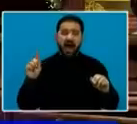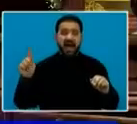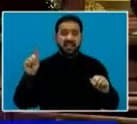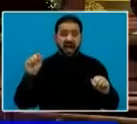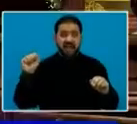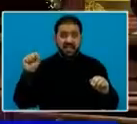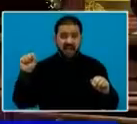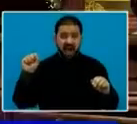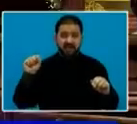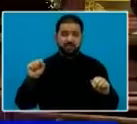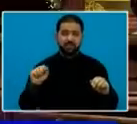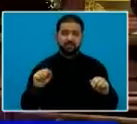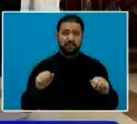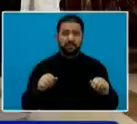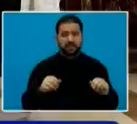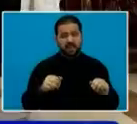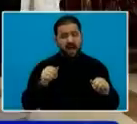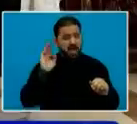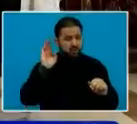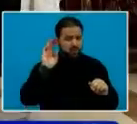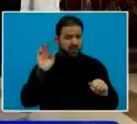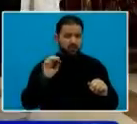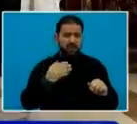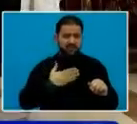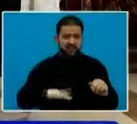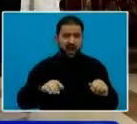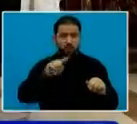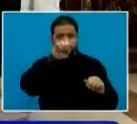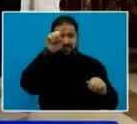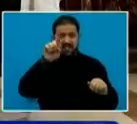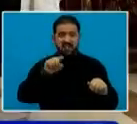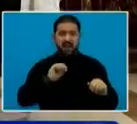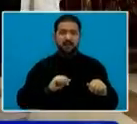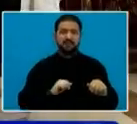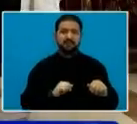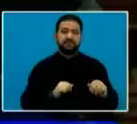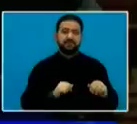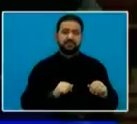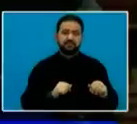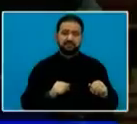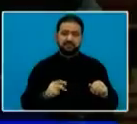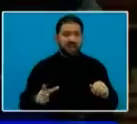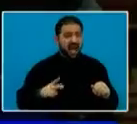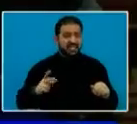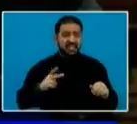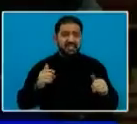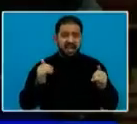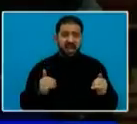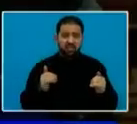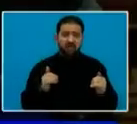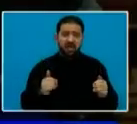dar în speranța de a nu-l depăși, ascultându-vă, vreau să vă întreb, a existat